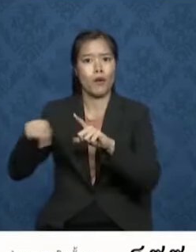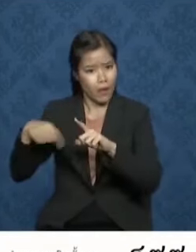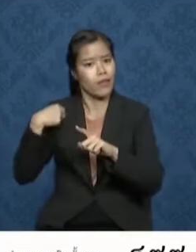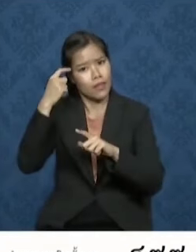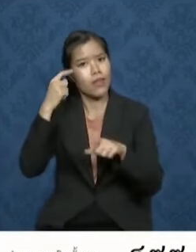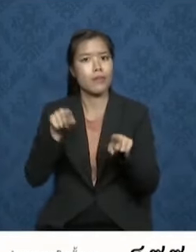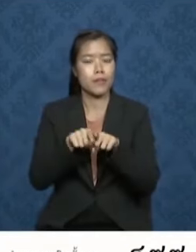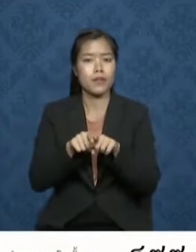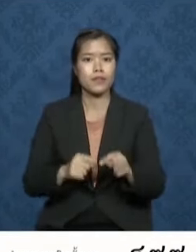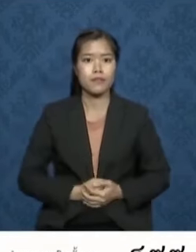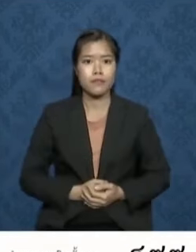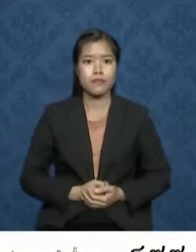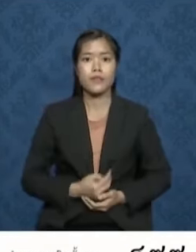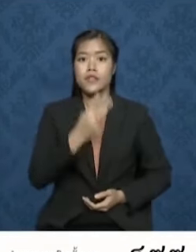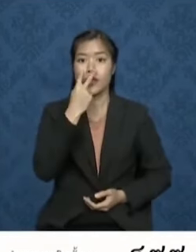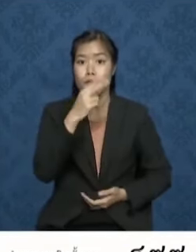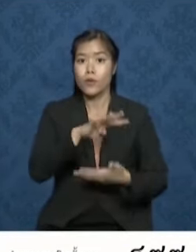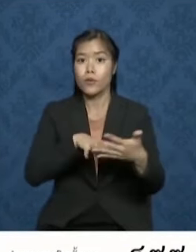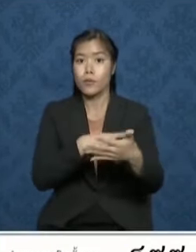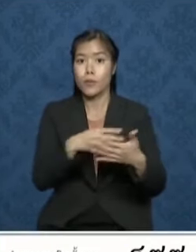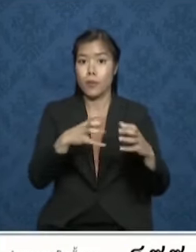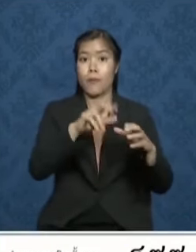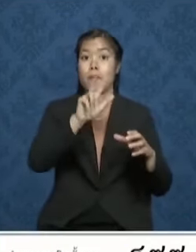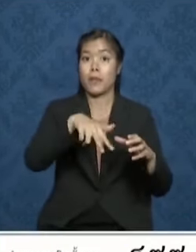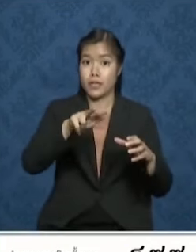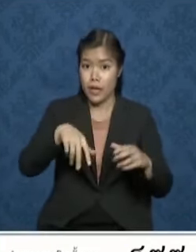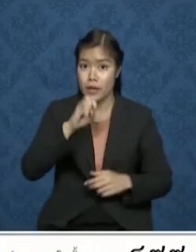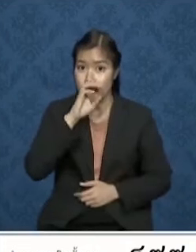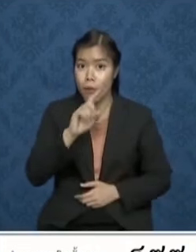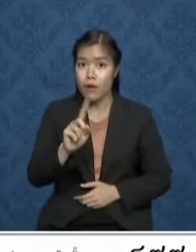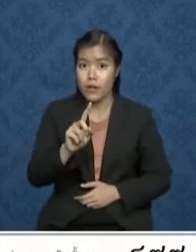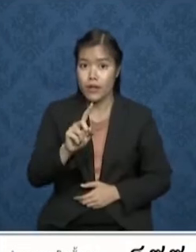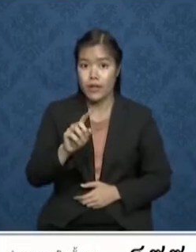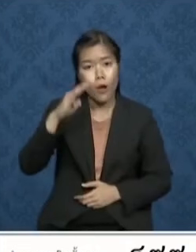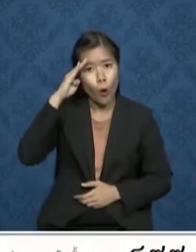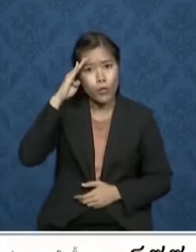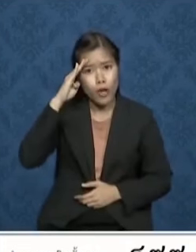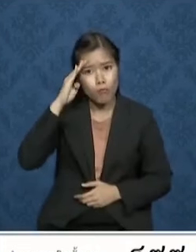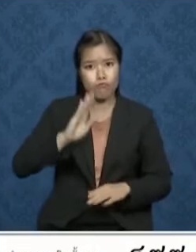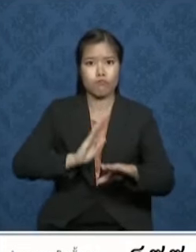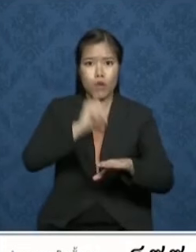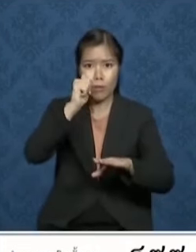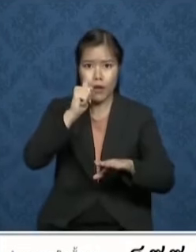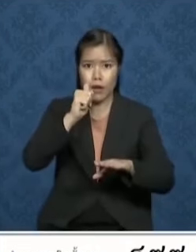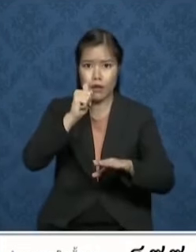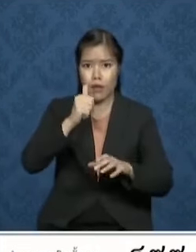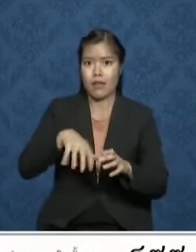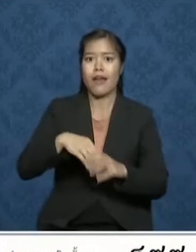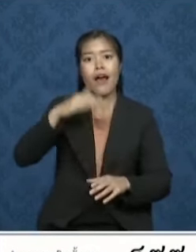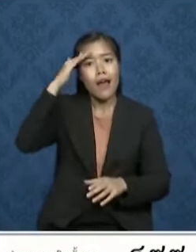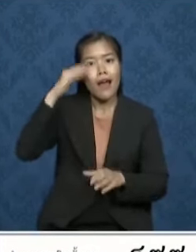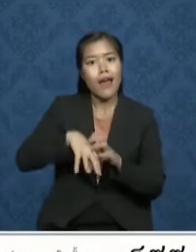ขอไฮไลท์นโยบายของพรรคเพื่อไทยบอกไว้ว่าจะปฏิรูปกองทัพเป็นทหารมืออาชีพแก้ไขกฎหมายยกเลิกการเกณฑ์ทหารให้